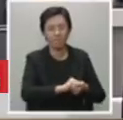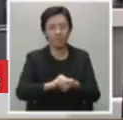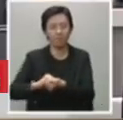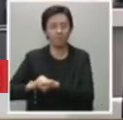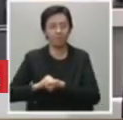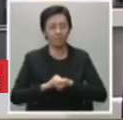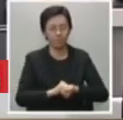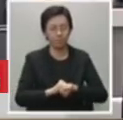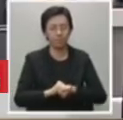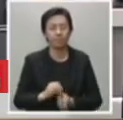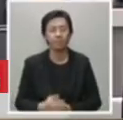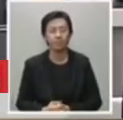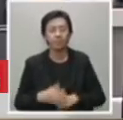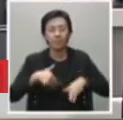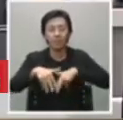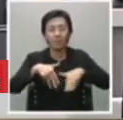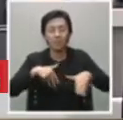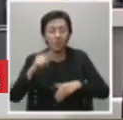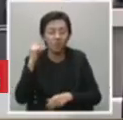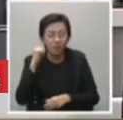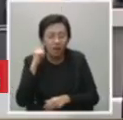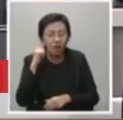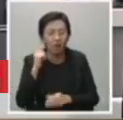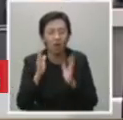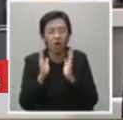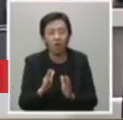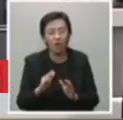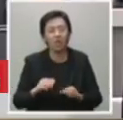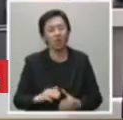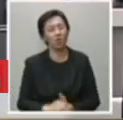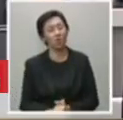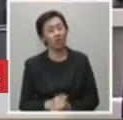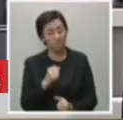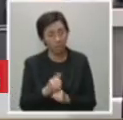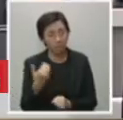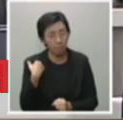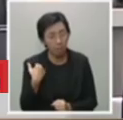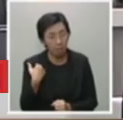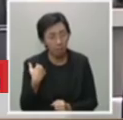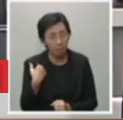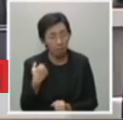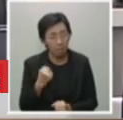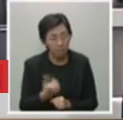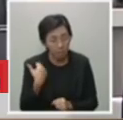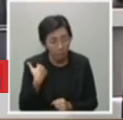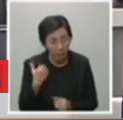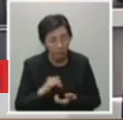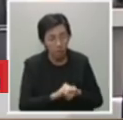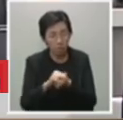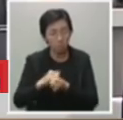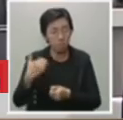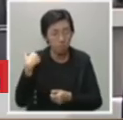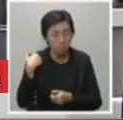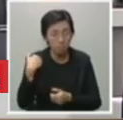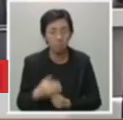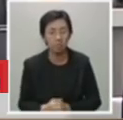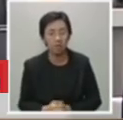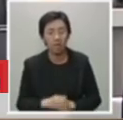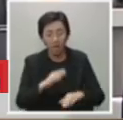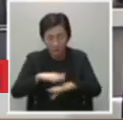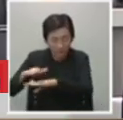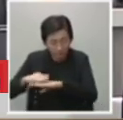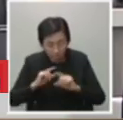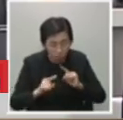ทศพี่น้องประชาชนฟังผมอยู่คนที่นั่งบนบัลลังก์นี้ทำไหมครับปลองดองไหมครับเรียกมาคุยไห